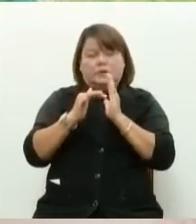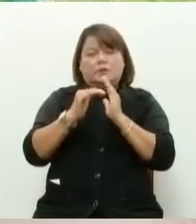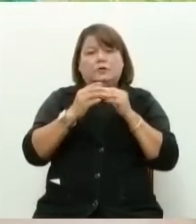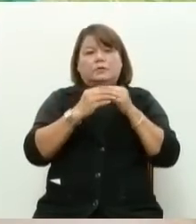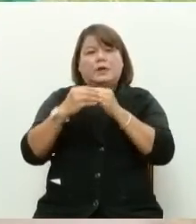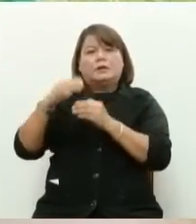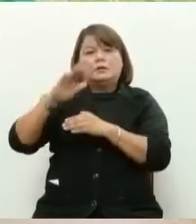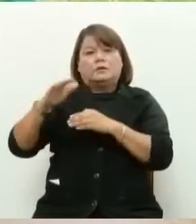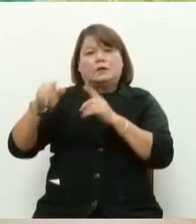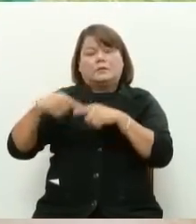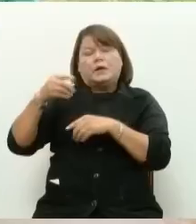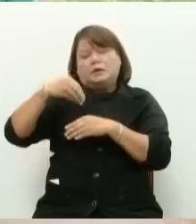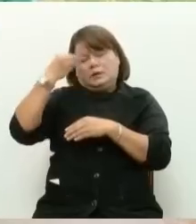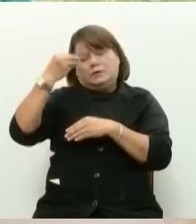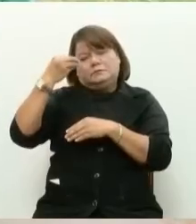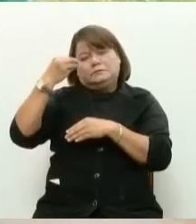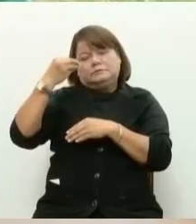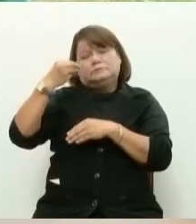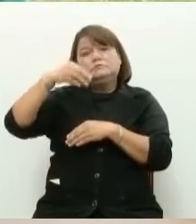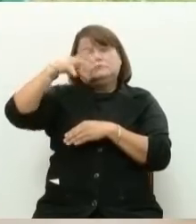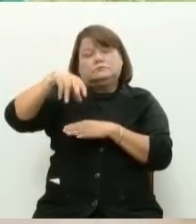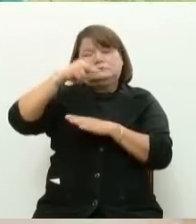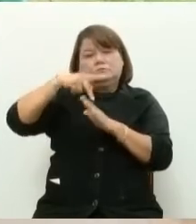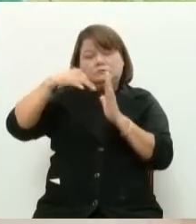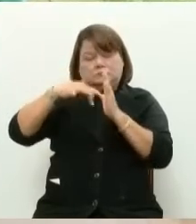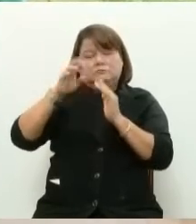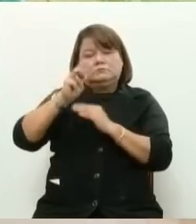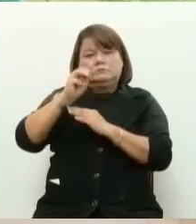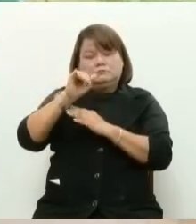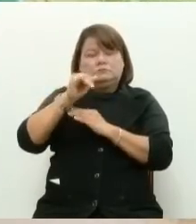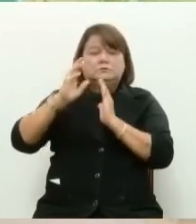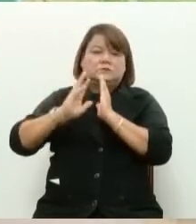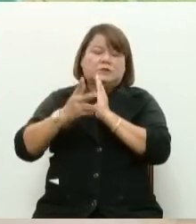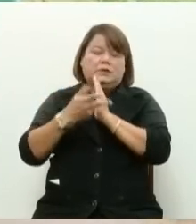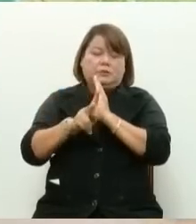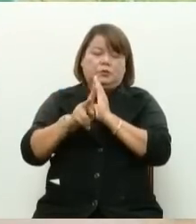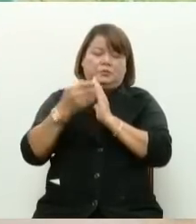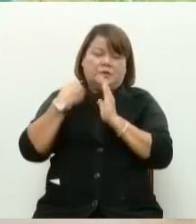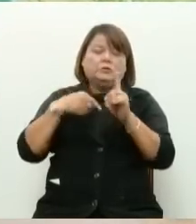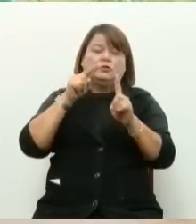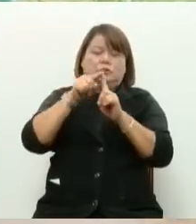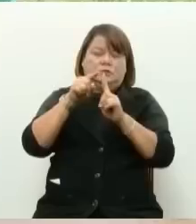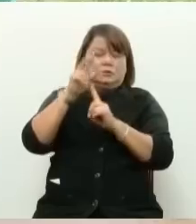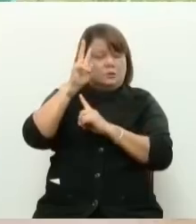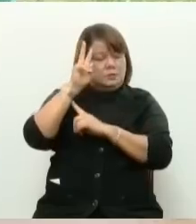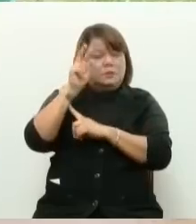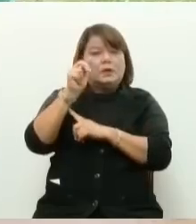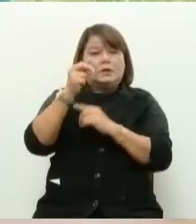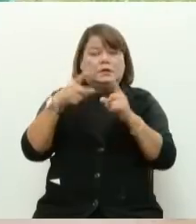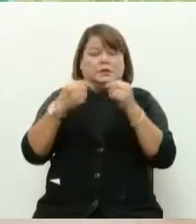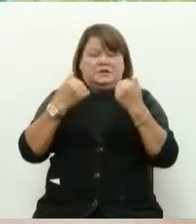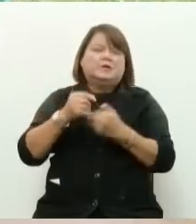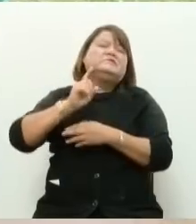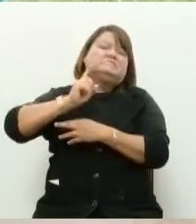พาน้องกลับมาเรียนครับทางสำนักงานเขตพื้นที่การศึกษามัธยมศึกษาชัยภูมิมีจุดเน้นนโยบายในเรื่องนี้อย่างจริง